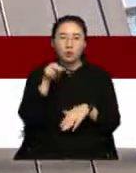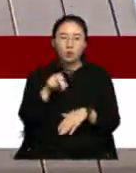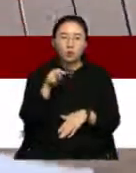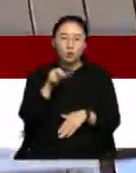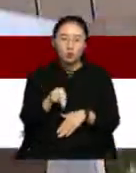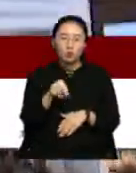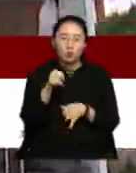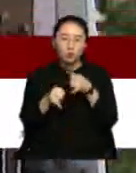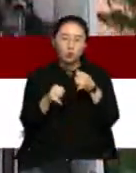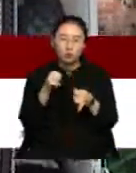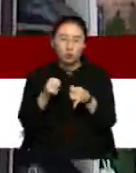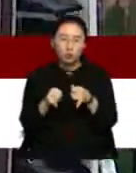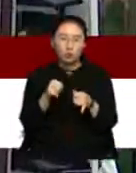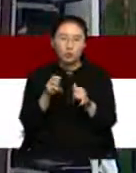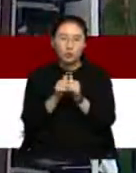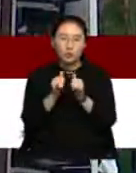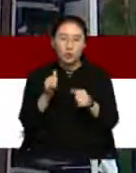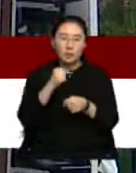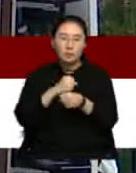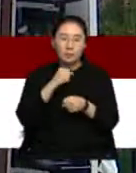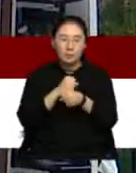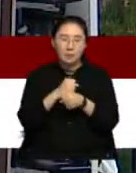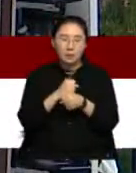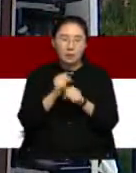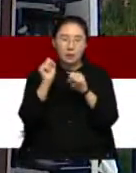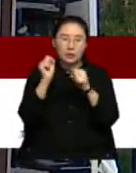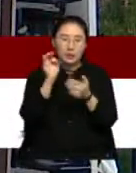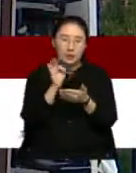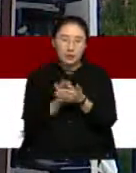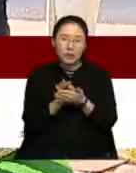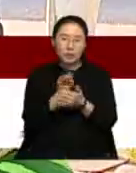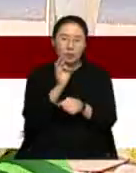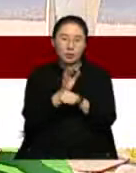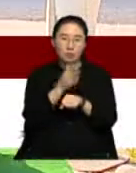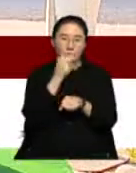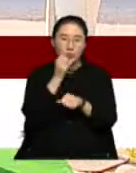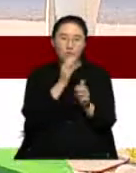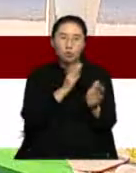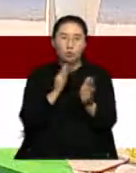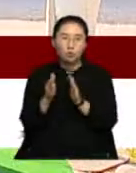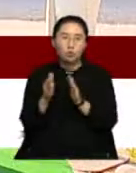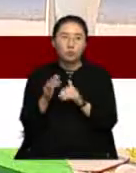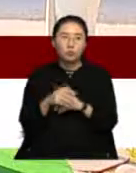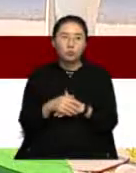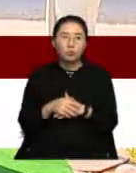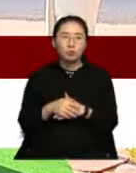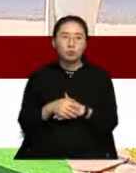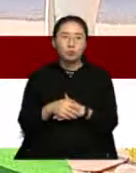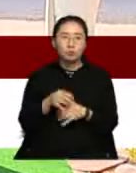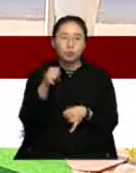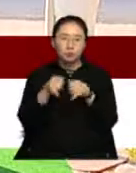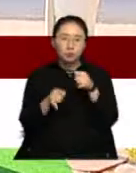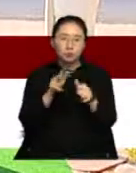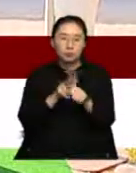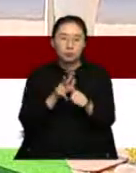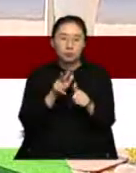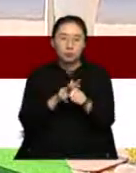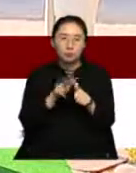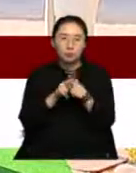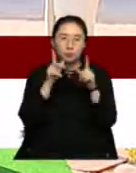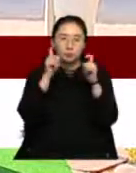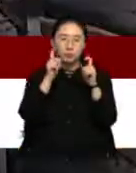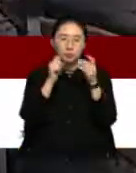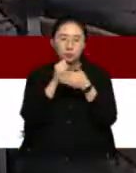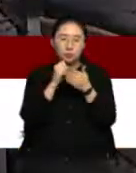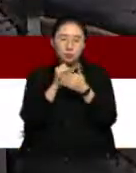슈슈마켓은 성수동 수제화 장인들이 만든 수제화를 저렴한 가격에 구입하도록 마련한 장터입니다. 슈슈마켓에는